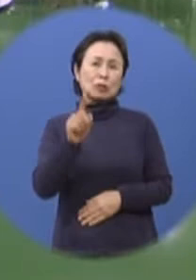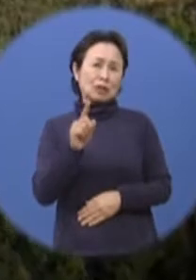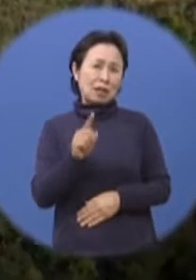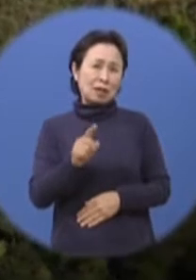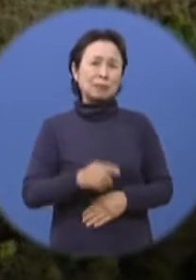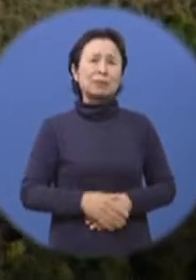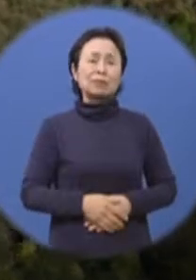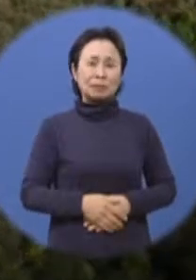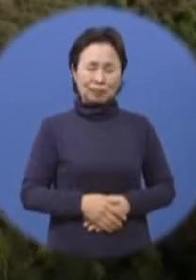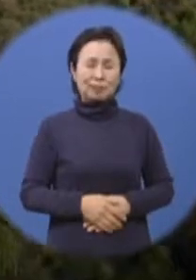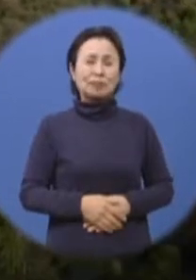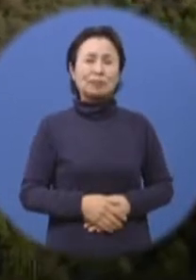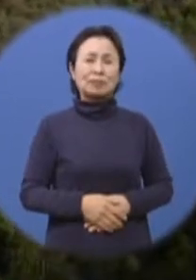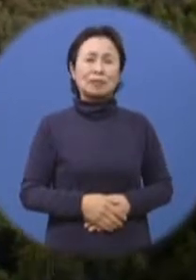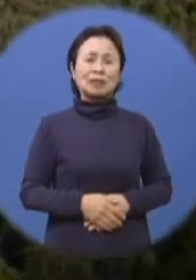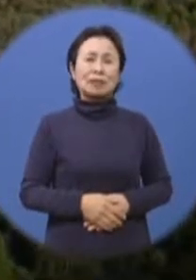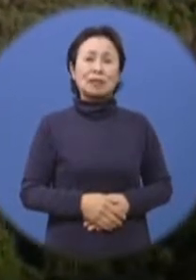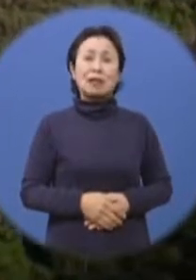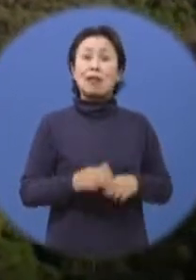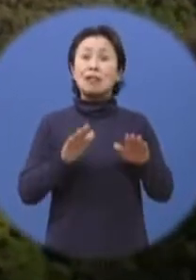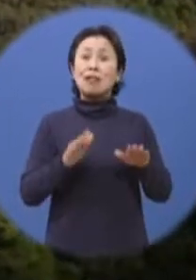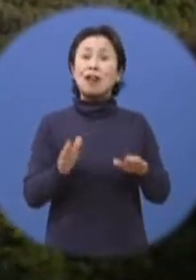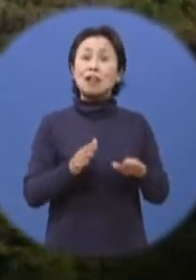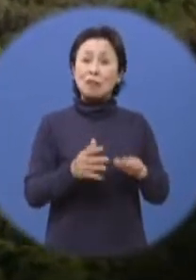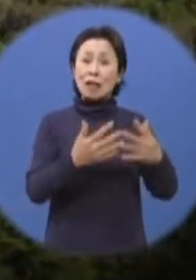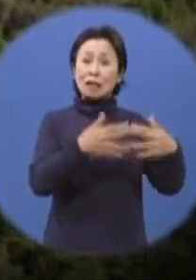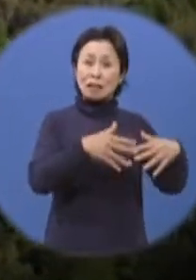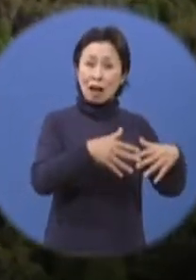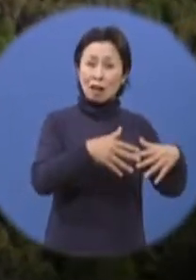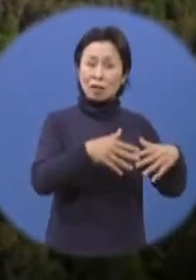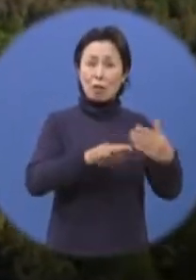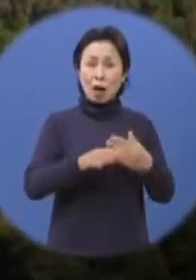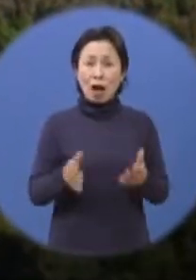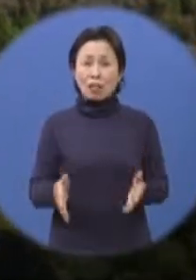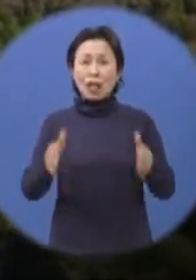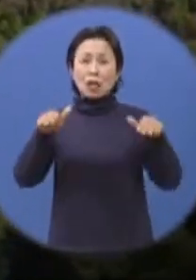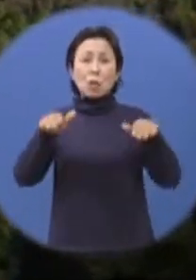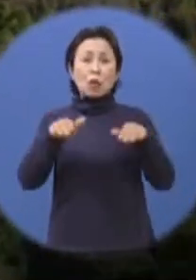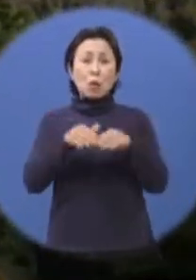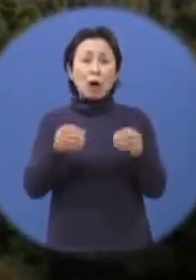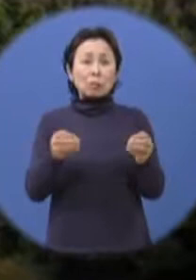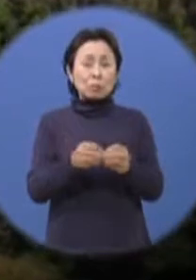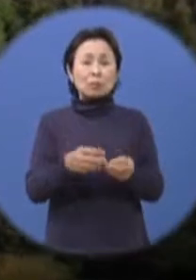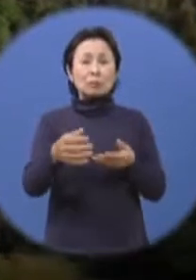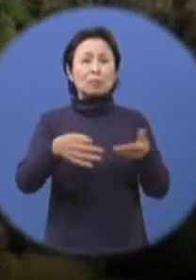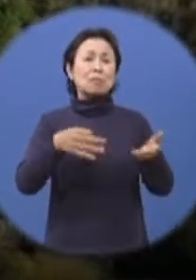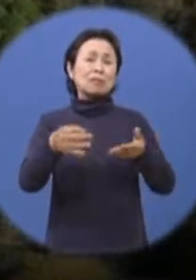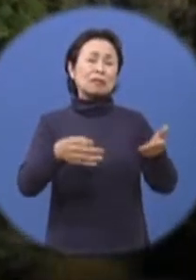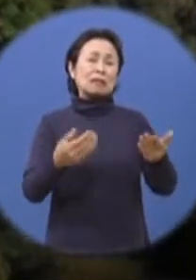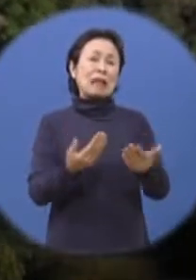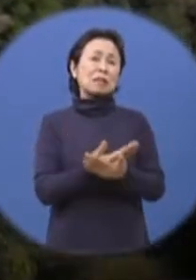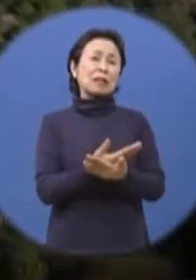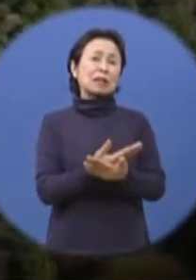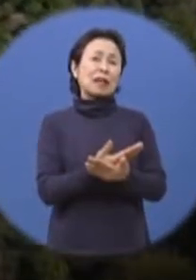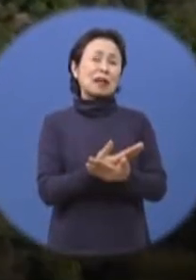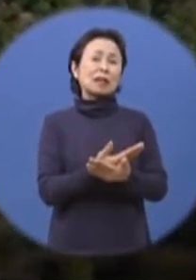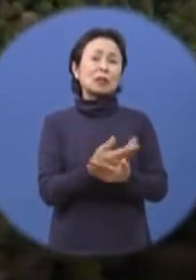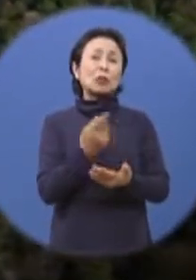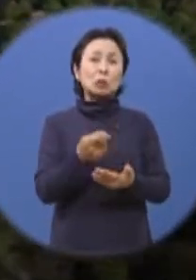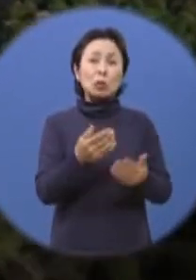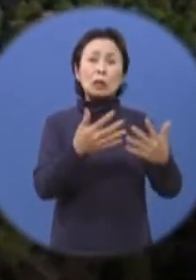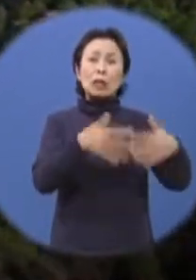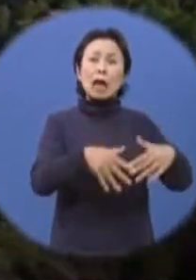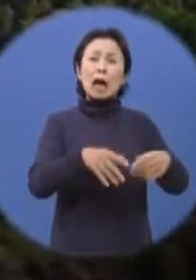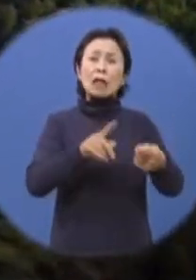最近方でたてももねー一緒に自分とこでやるんだったんですよねたても地元にやるほどはるかにねぇこちらの木が伊野波は知らせんです